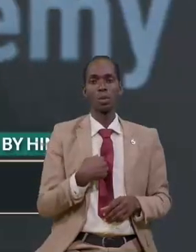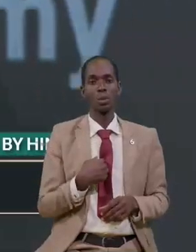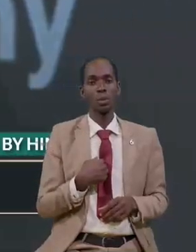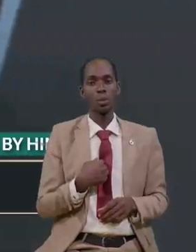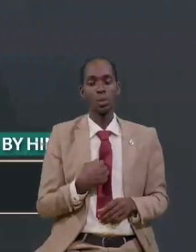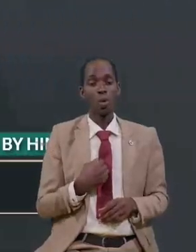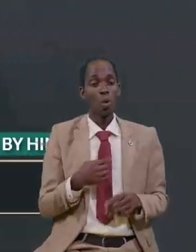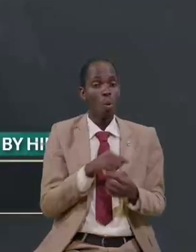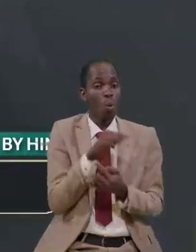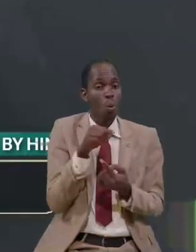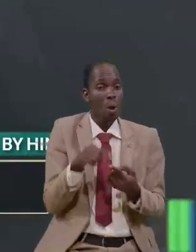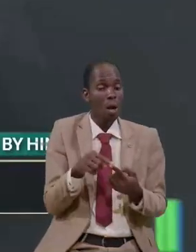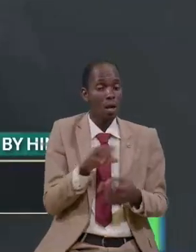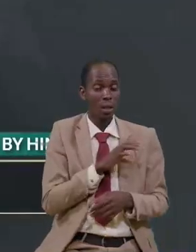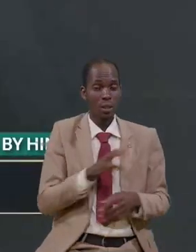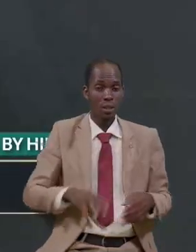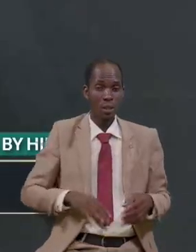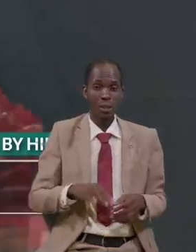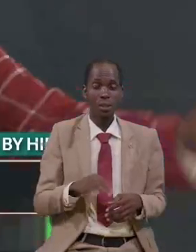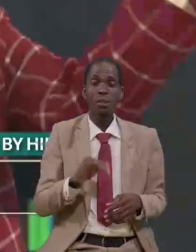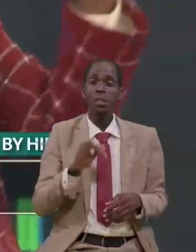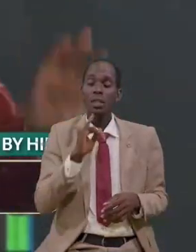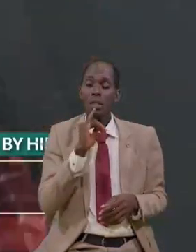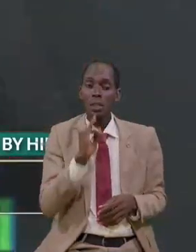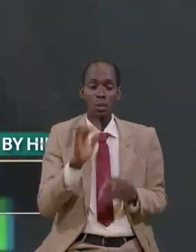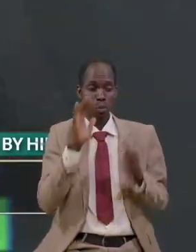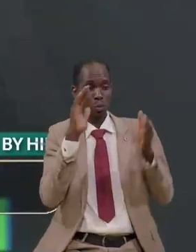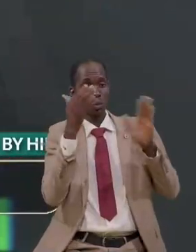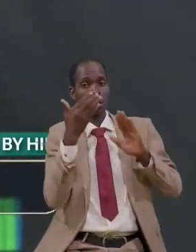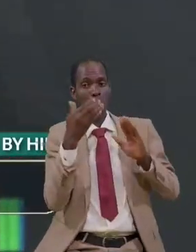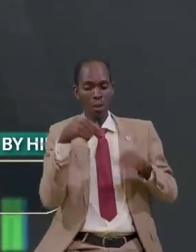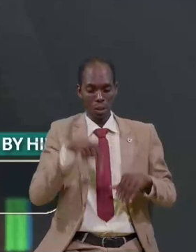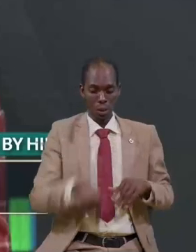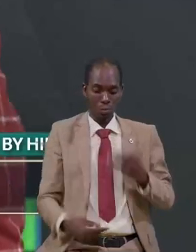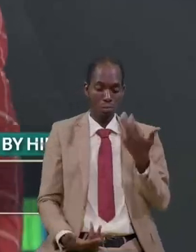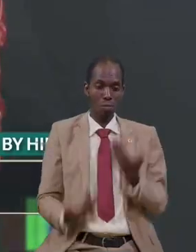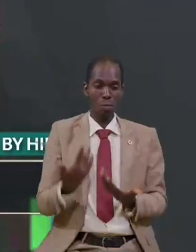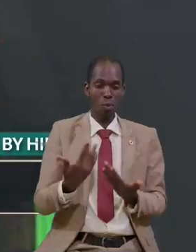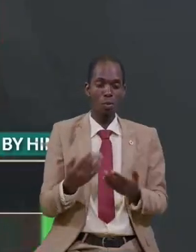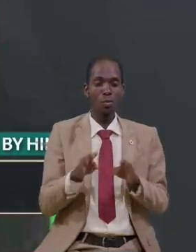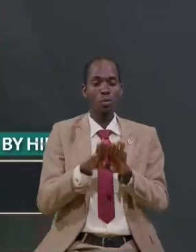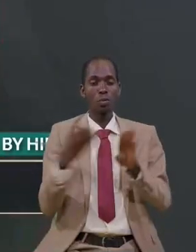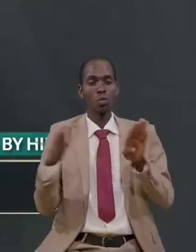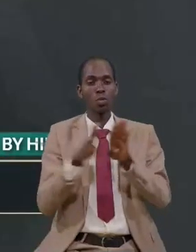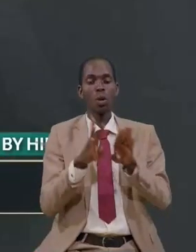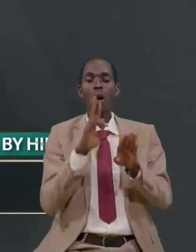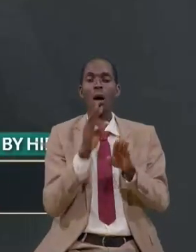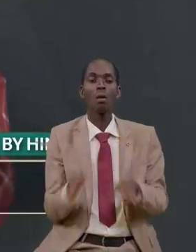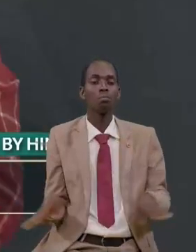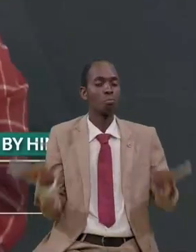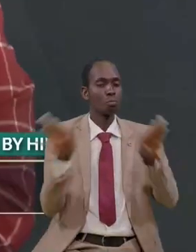Oh, Christ est présent. Les portes de l'enfer sont fermées.